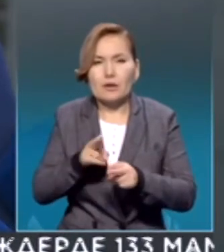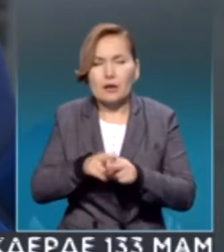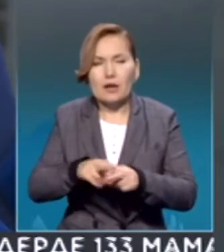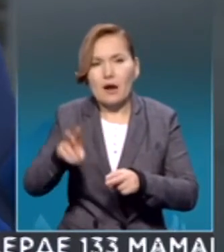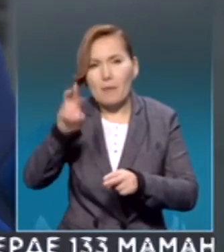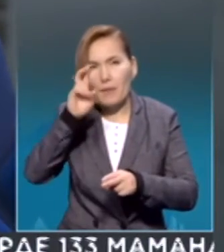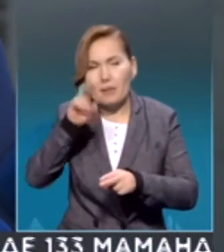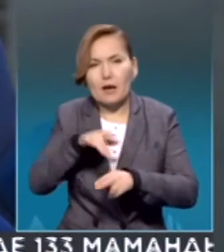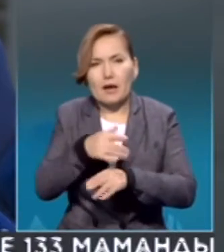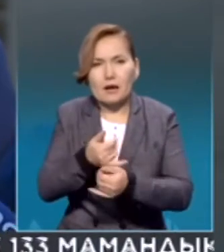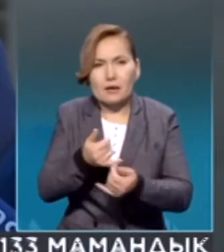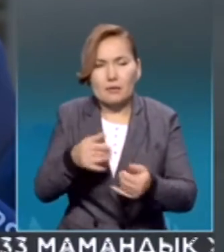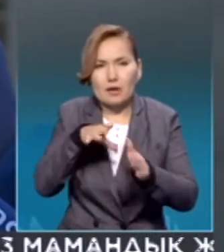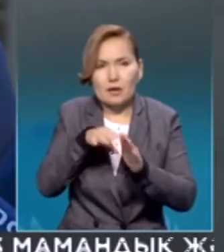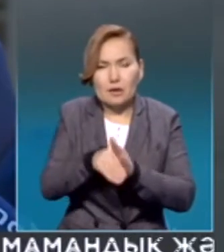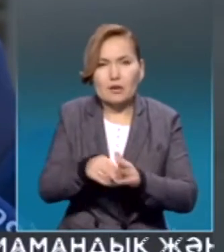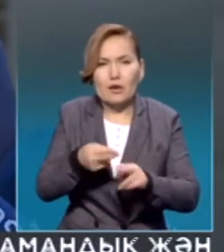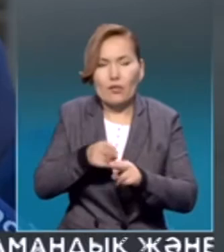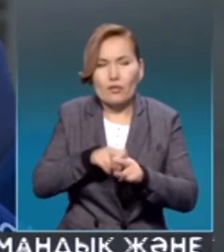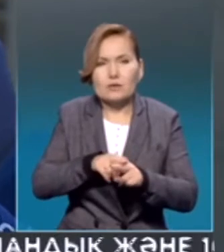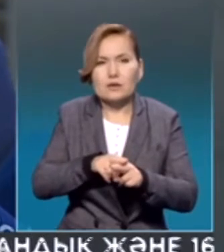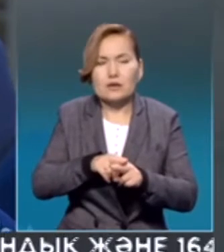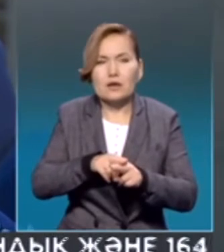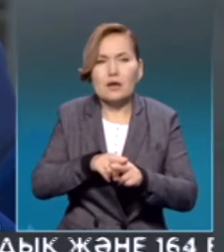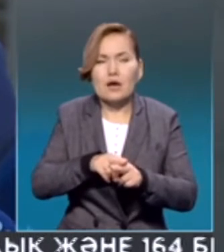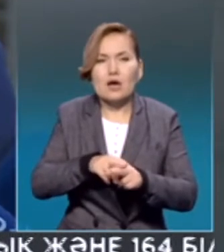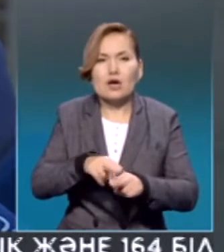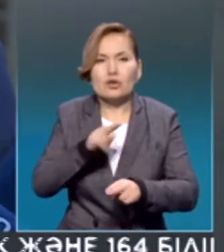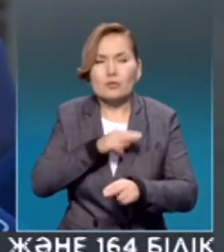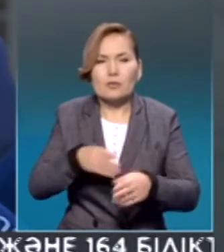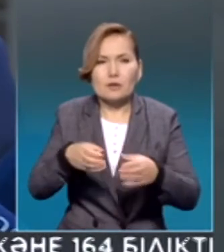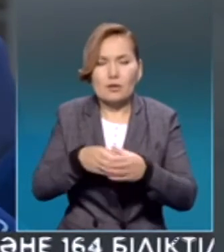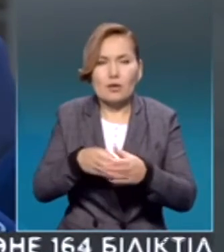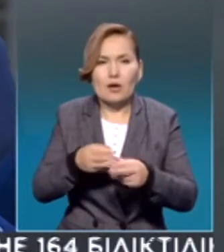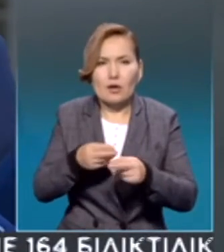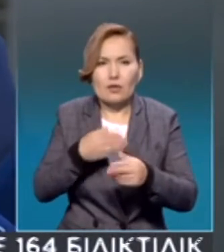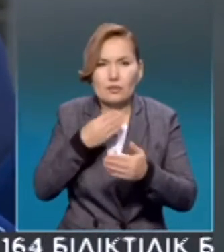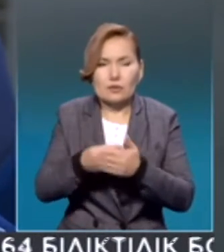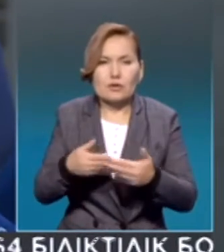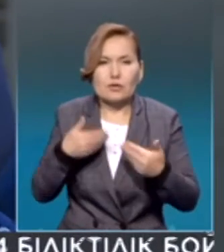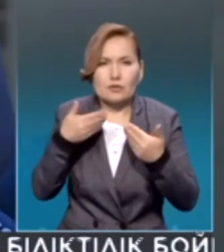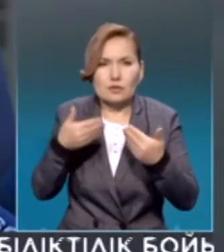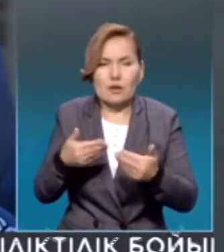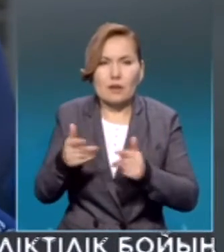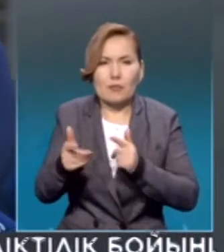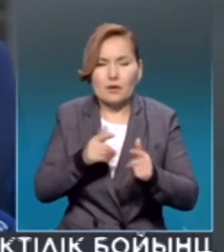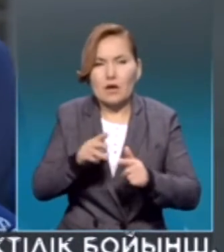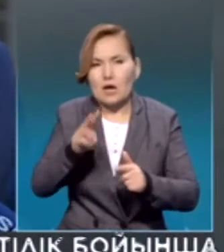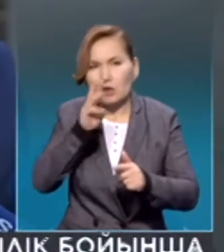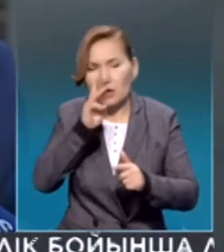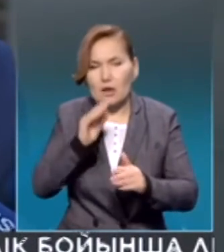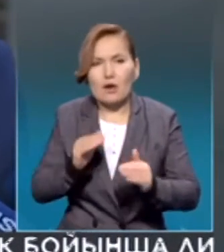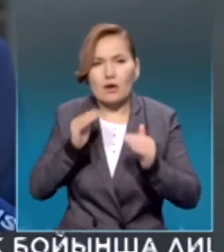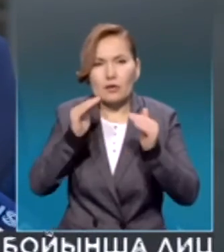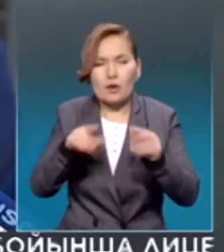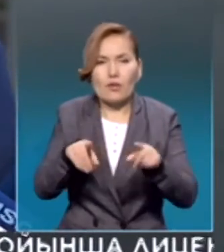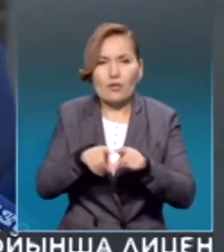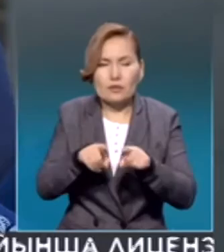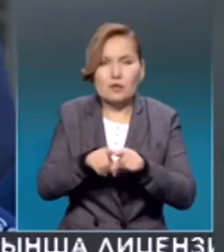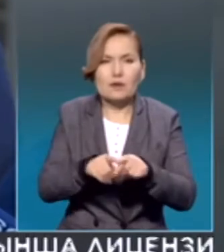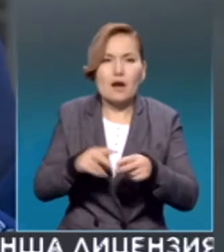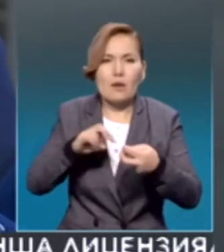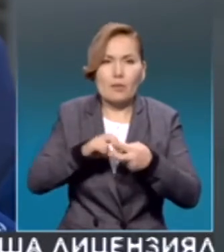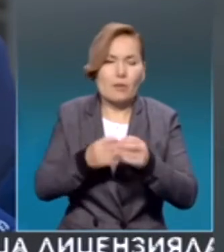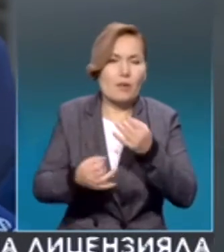мемлекеттік қызметкерлерге осы жылдың соңына дейін сол жұмыс тобы өзінің ұсыныстарын беріп, жаңа жалақысы жайында, мәртебесі жайында